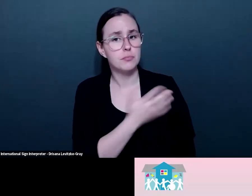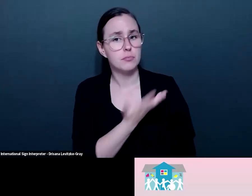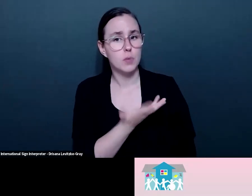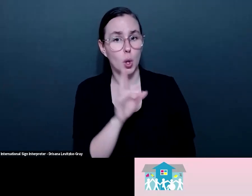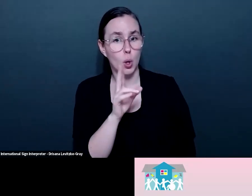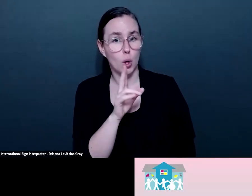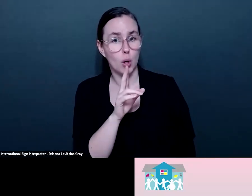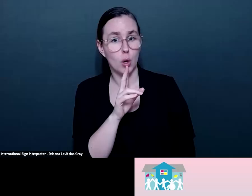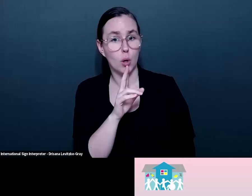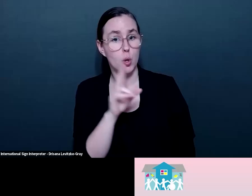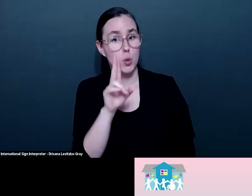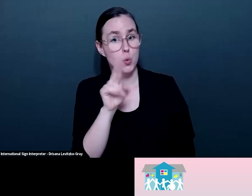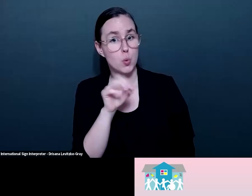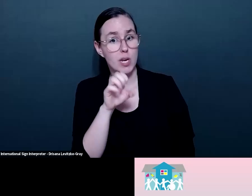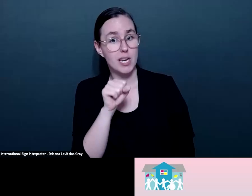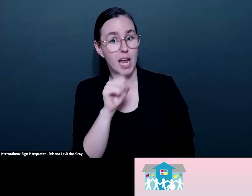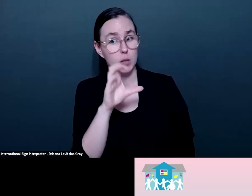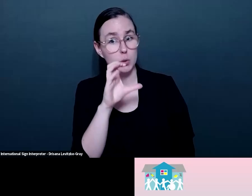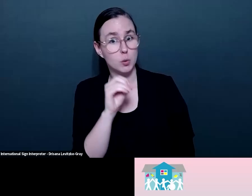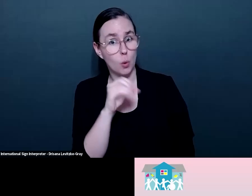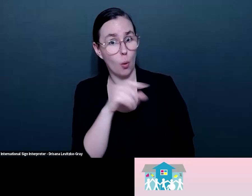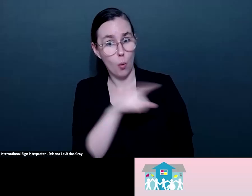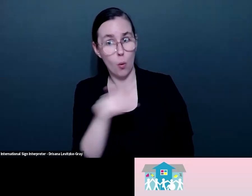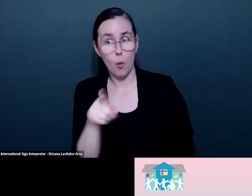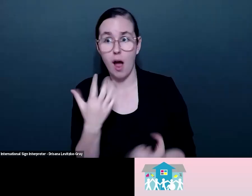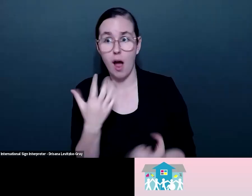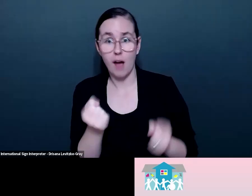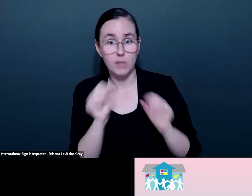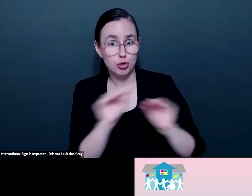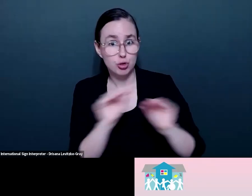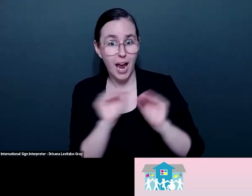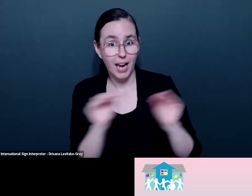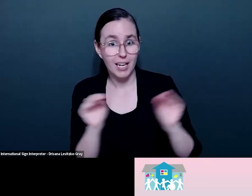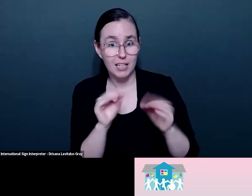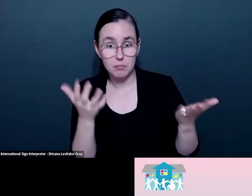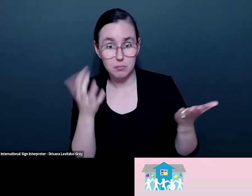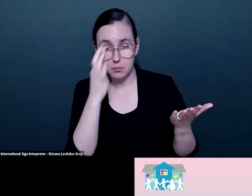qu'on peut mettre sur pied pour favoriser